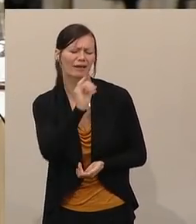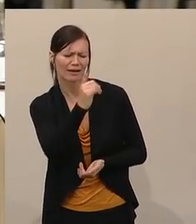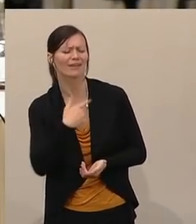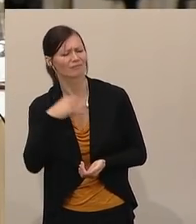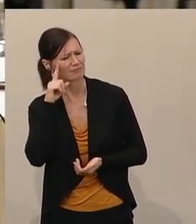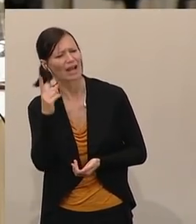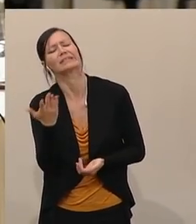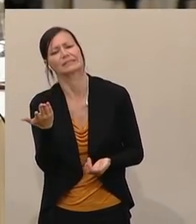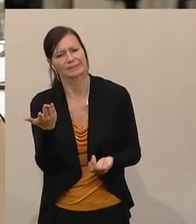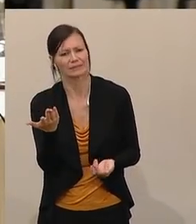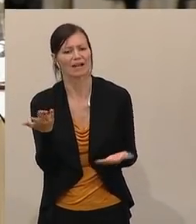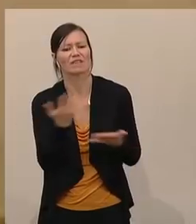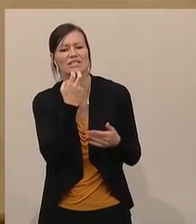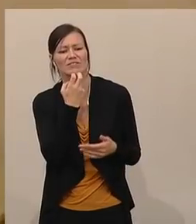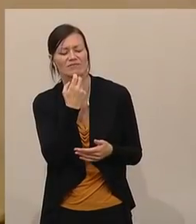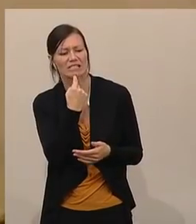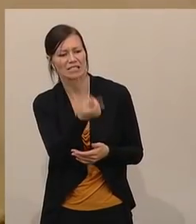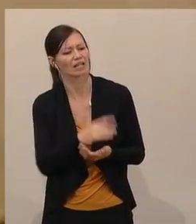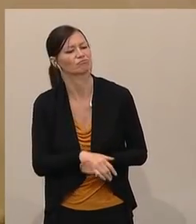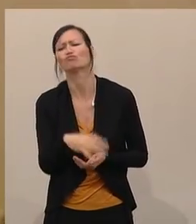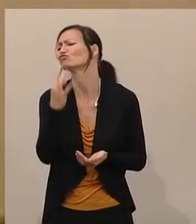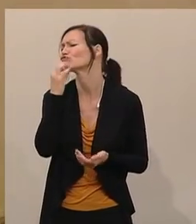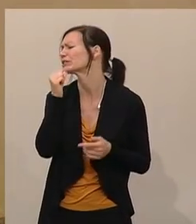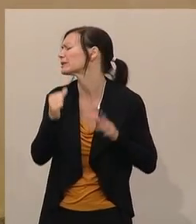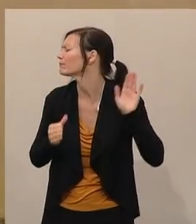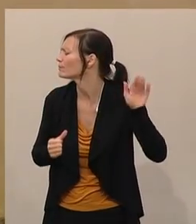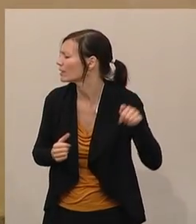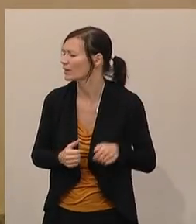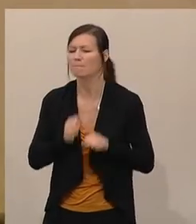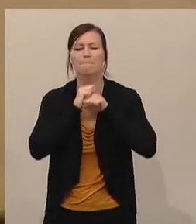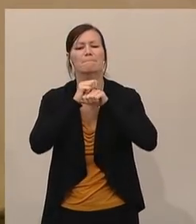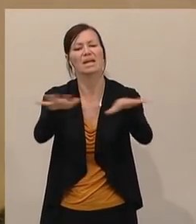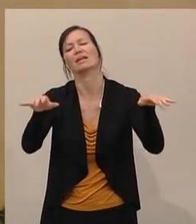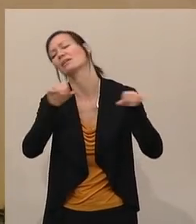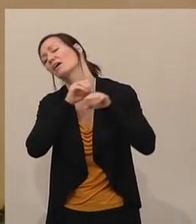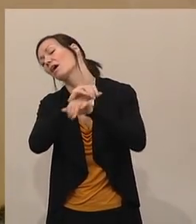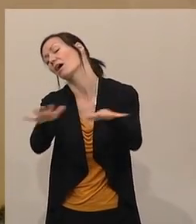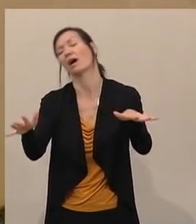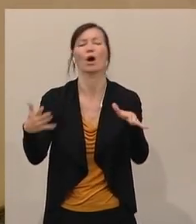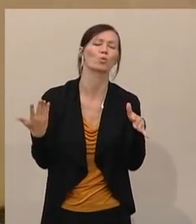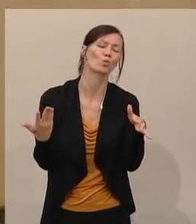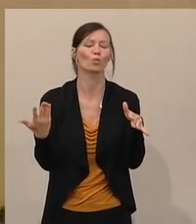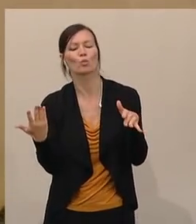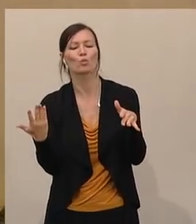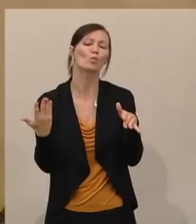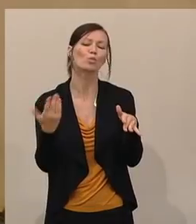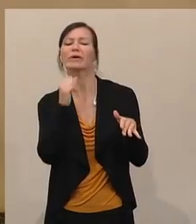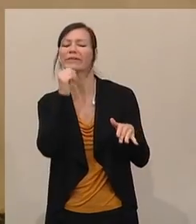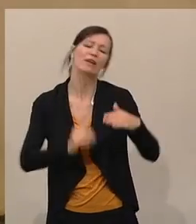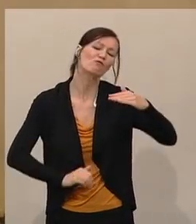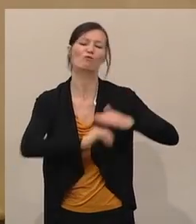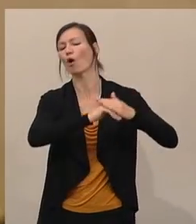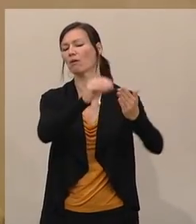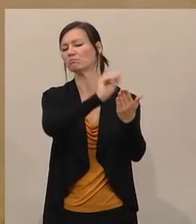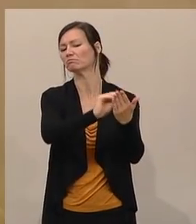was du wieder sagen willst. Stimmt alles gar nicht. Das sind gewisse Medien, die, sagen wir einmal, sehr, sehr unvollständige Darstellungen des